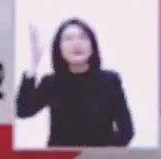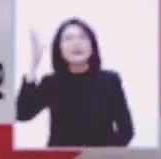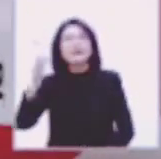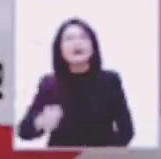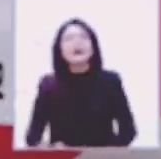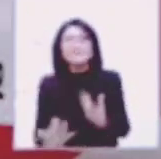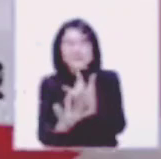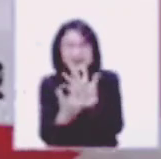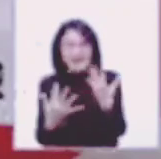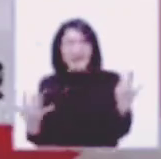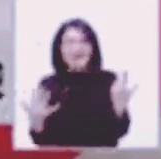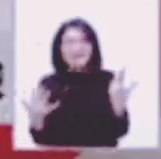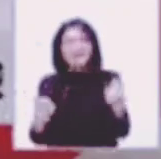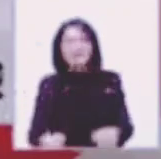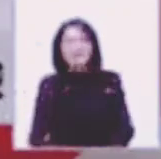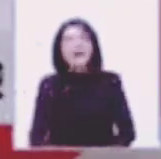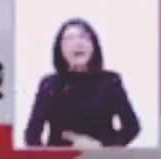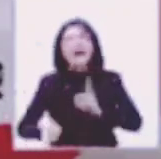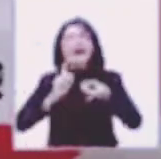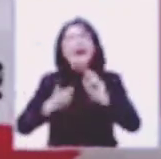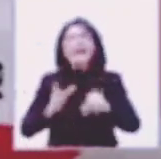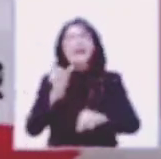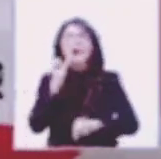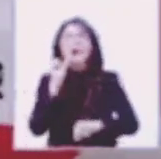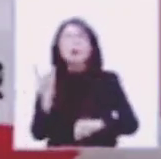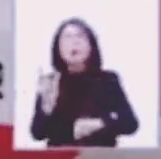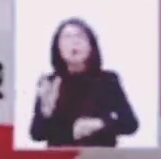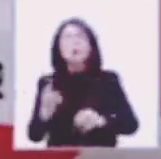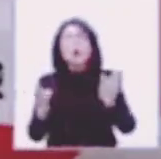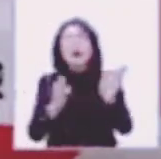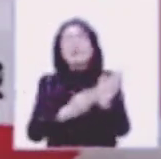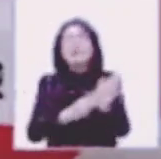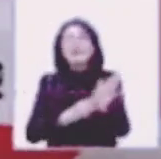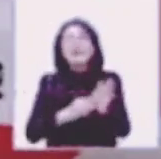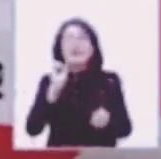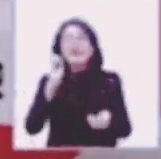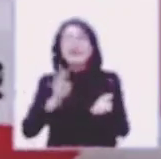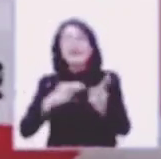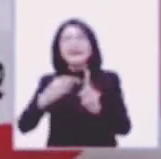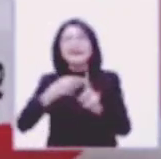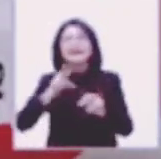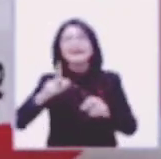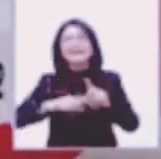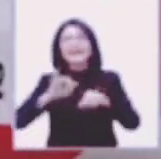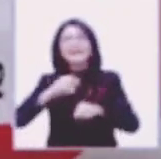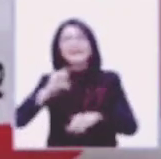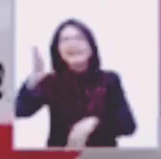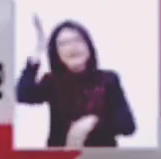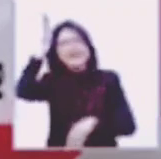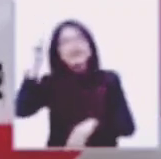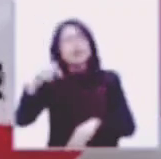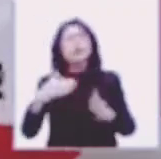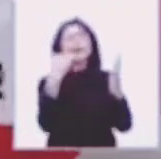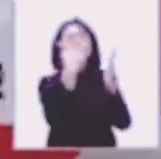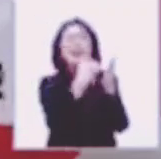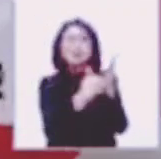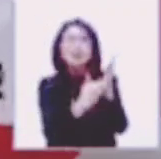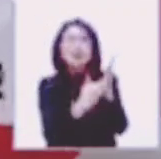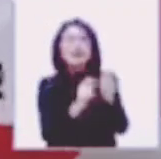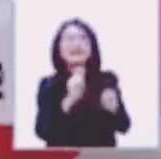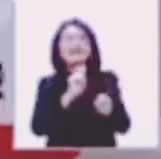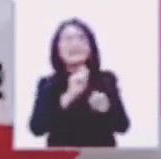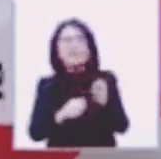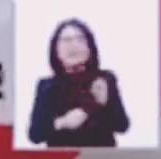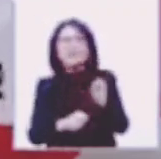masyarakat. Nah, oleh sebab itu, kalau untuk mengatasi inflasi itu tentu yang paling gampang kan kebijakan-kebijakan. Diatur